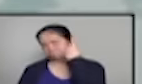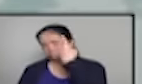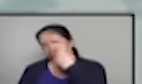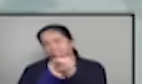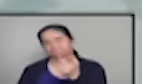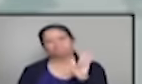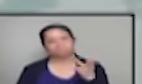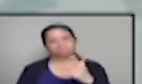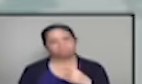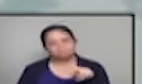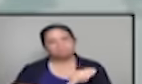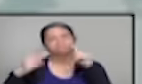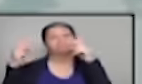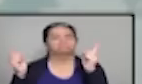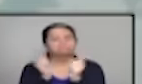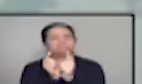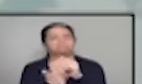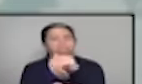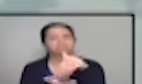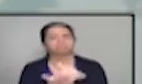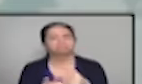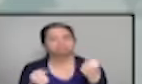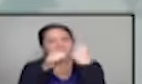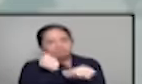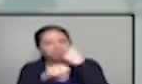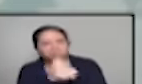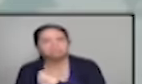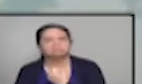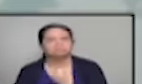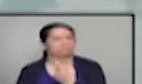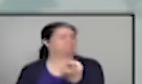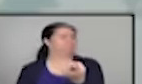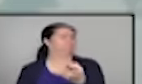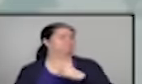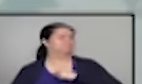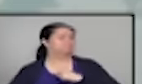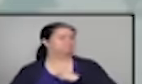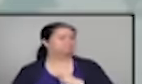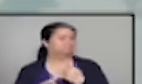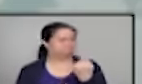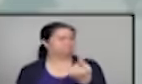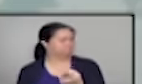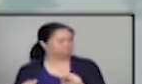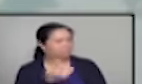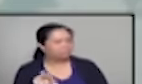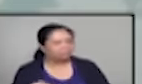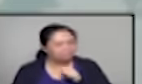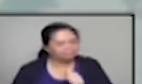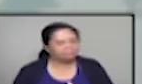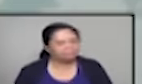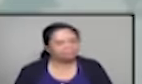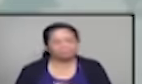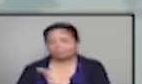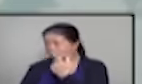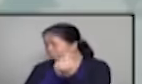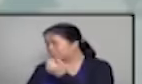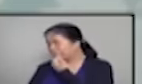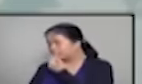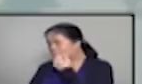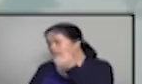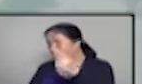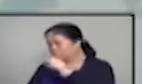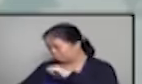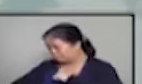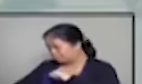Binabantaan ako na parang magkita kami sa ganitong lugar, tapos magsuntukan kami. Siya pa yung malakas loob na akala mo siya yung asawa. Kaya, siya na yung gumagawa ng kalokohan, siya pa